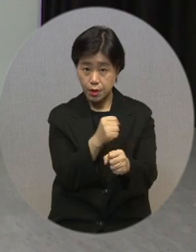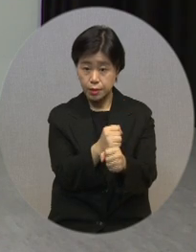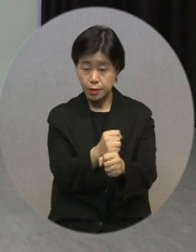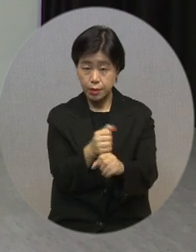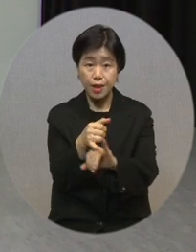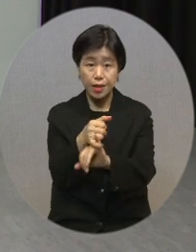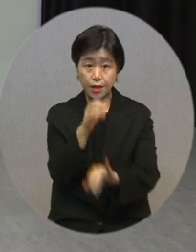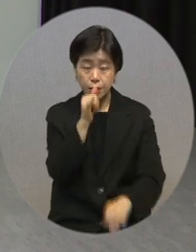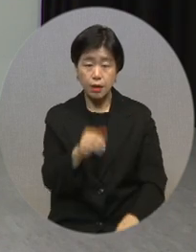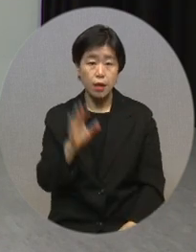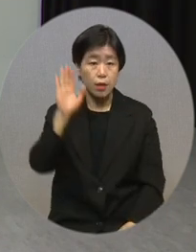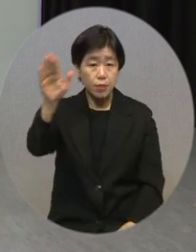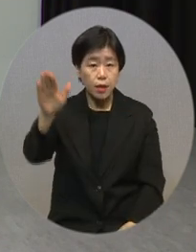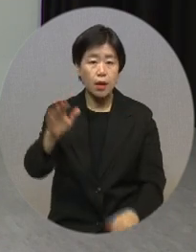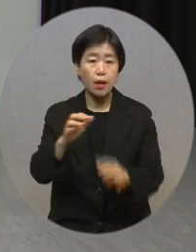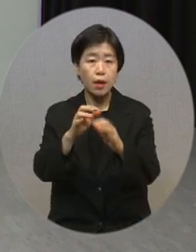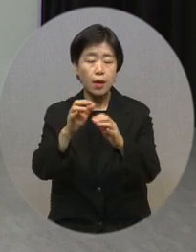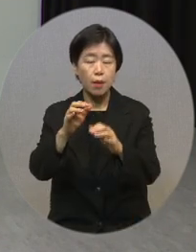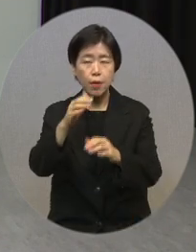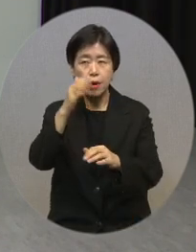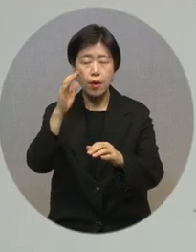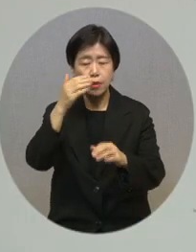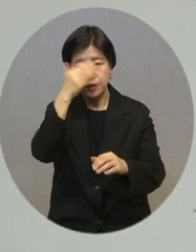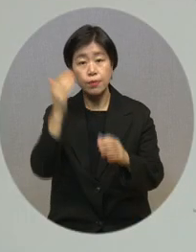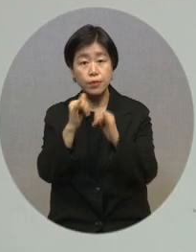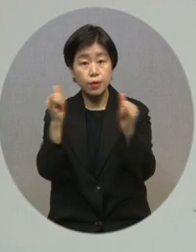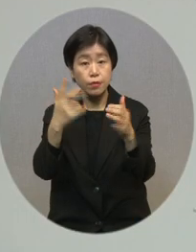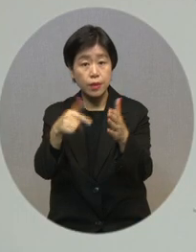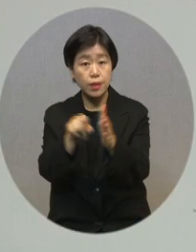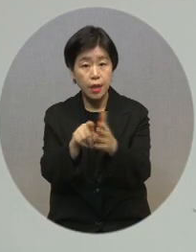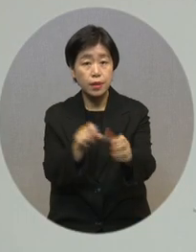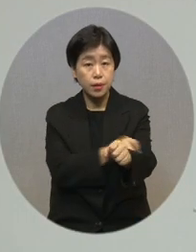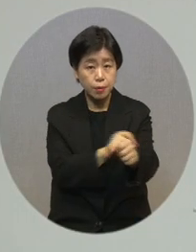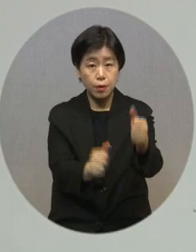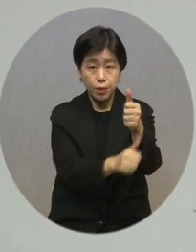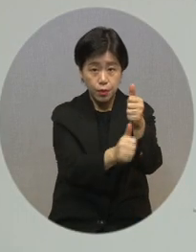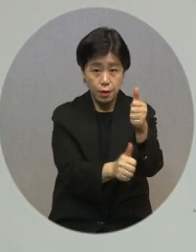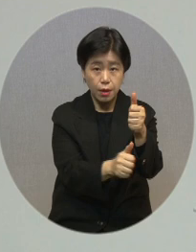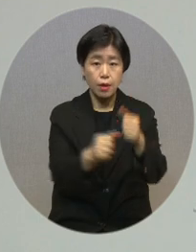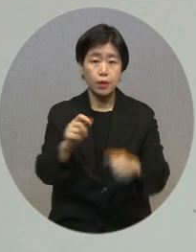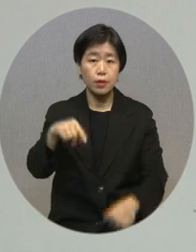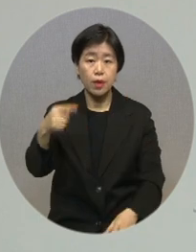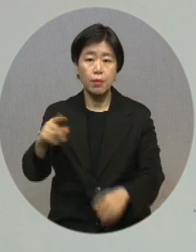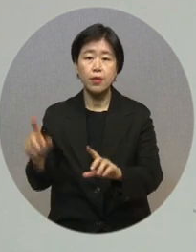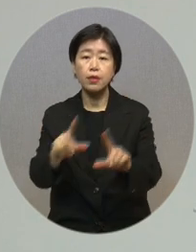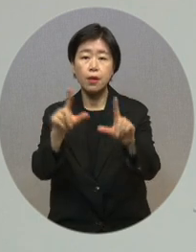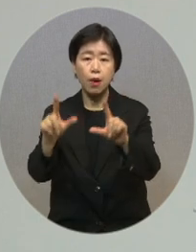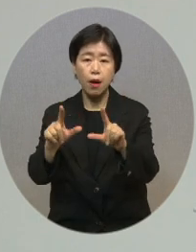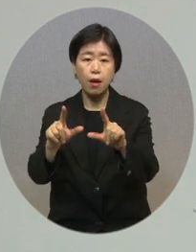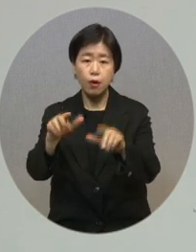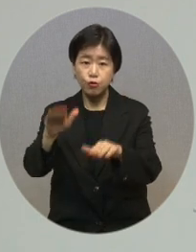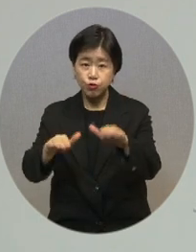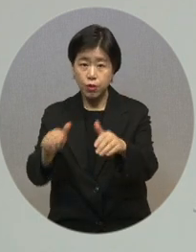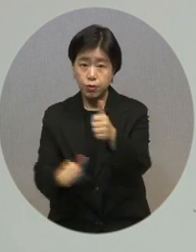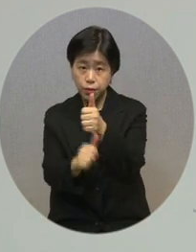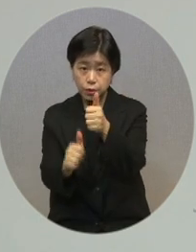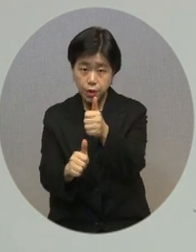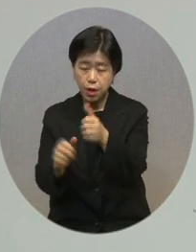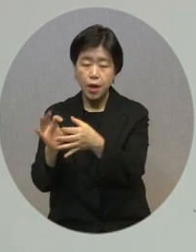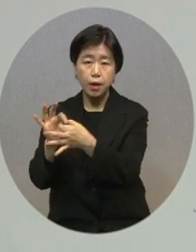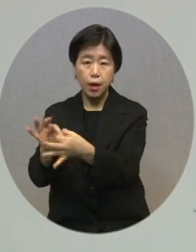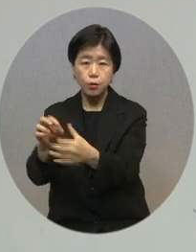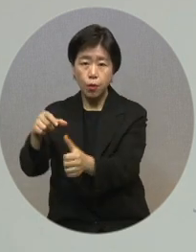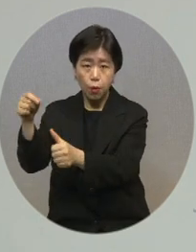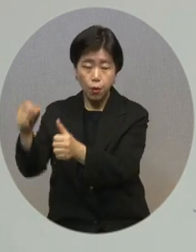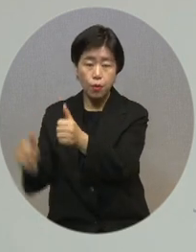미래 세대를 위한 그 특별위원회, 네. 그다음에 그 일생활 그 균형위원회, 네. 계속고용위원회 이 세 개 네. 위원회를